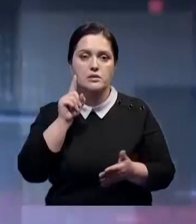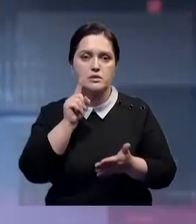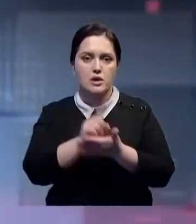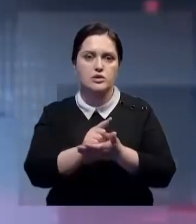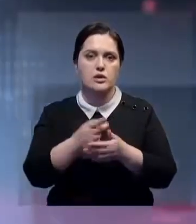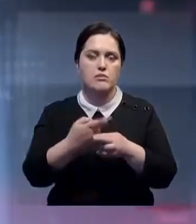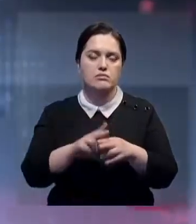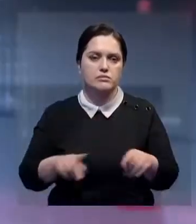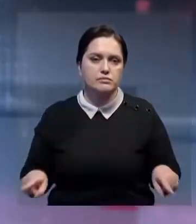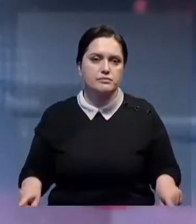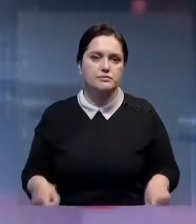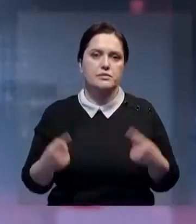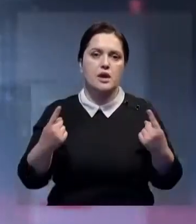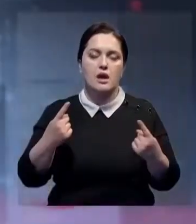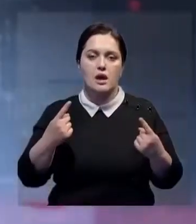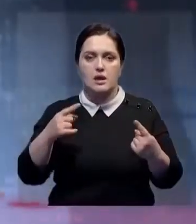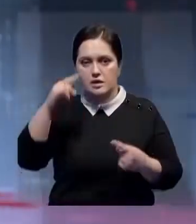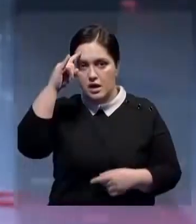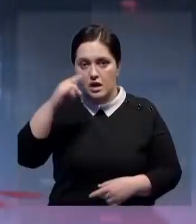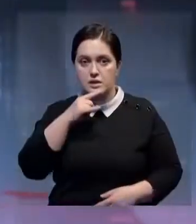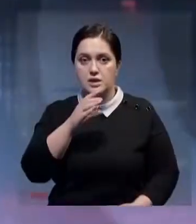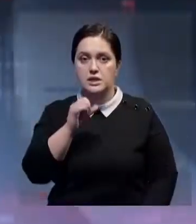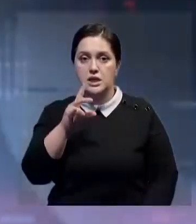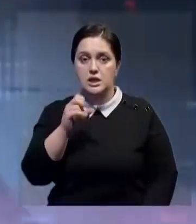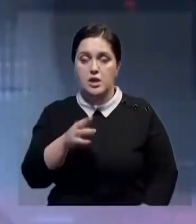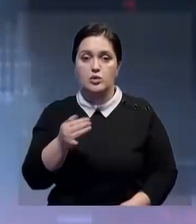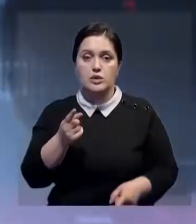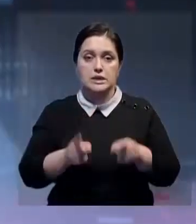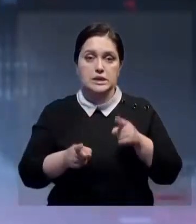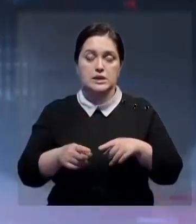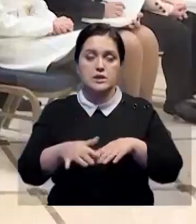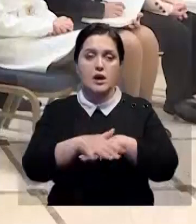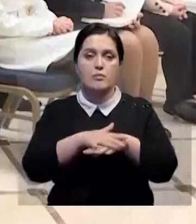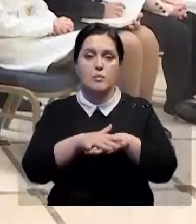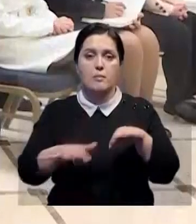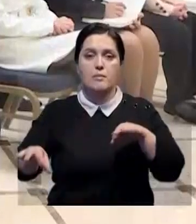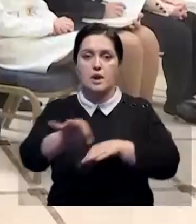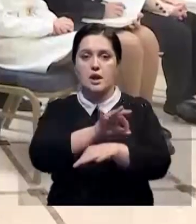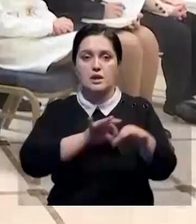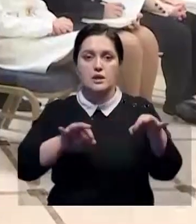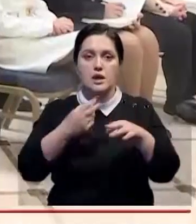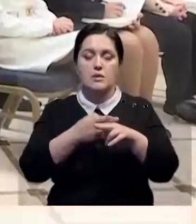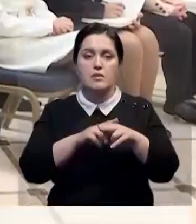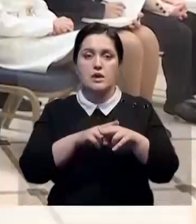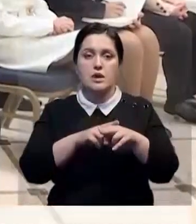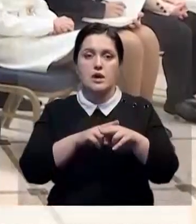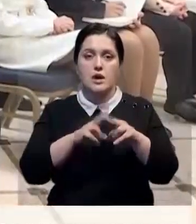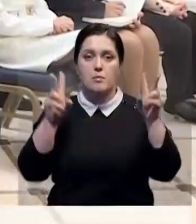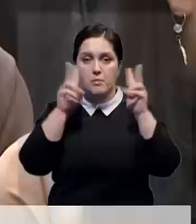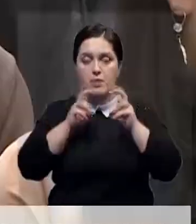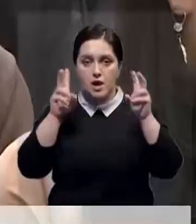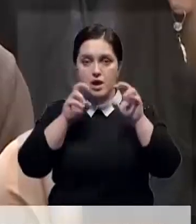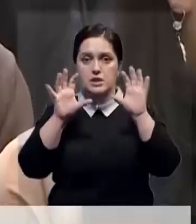стать драйвером модернизации страны. При Сенате уже действуют общественные проекты, призванные задействовать ее потенциал в